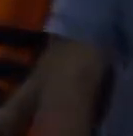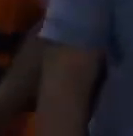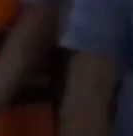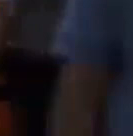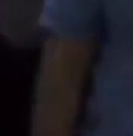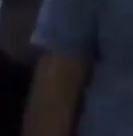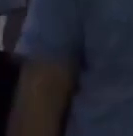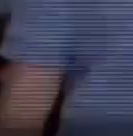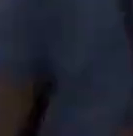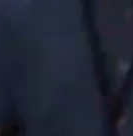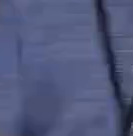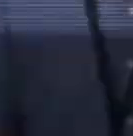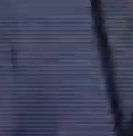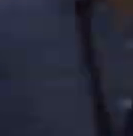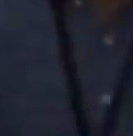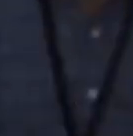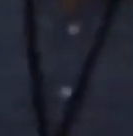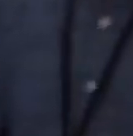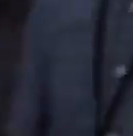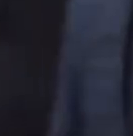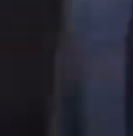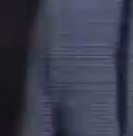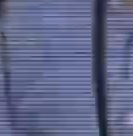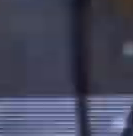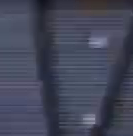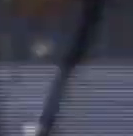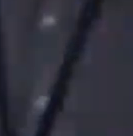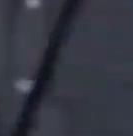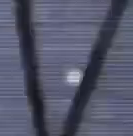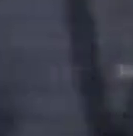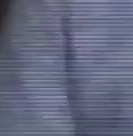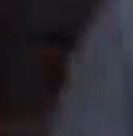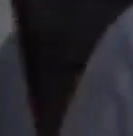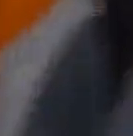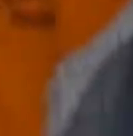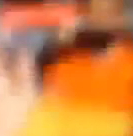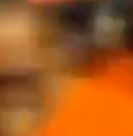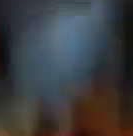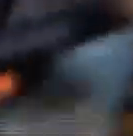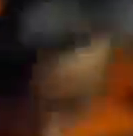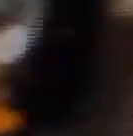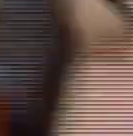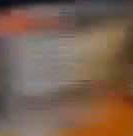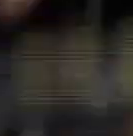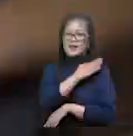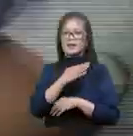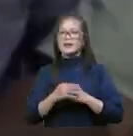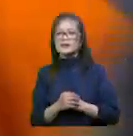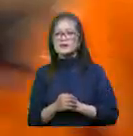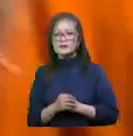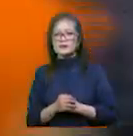penyelidikan di Polda Jawa Timur terkait suap jual beli jabatan kepala dinas di Pemkab Bangkalan. Bupati Abdul Latif